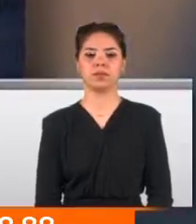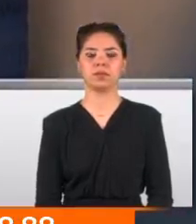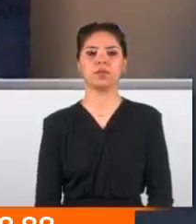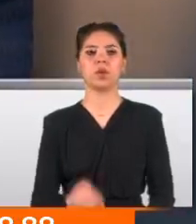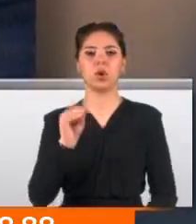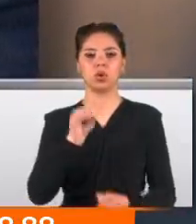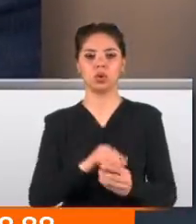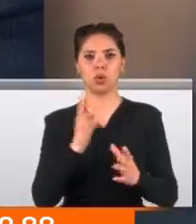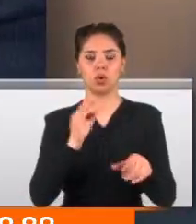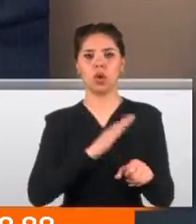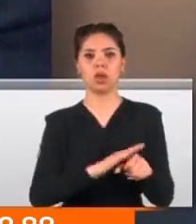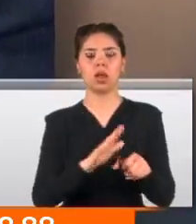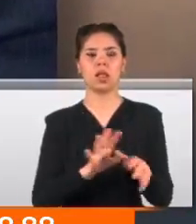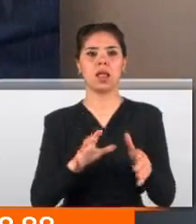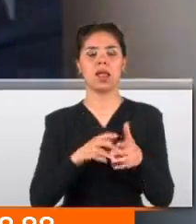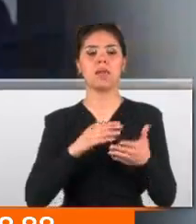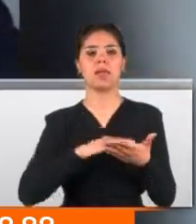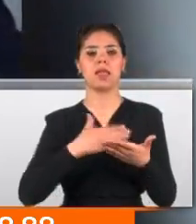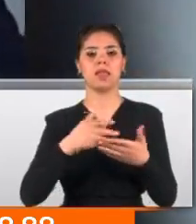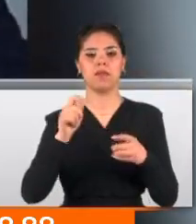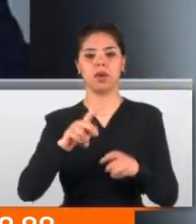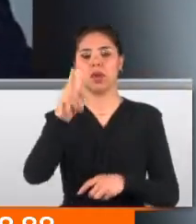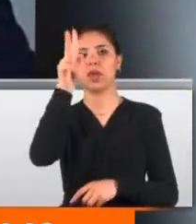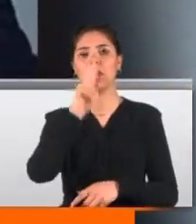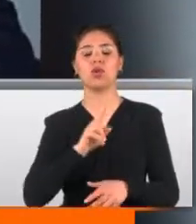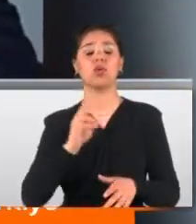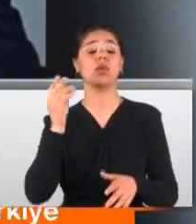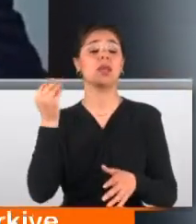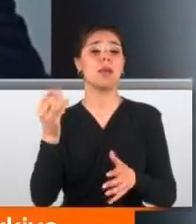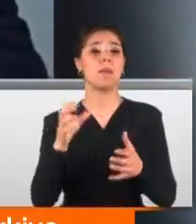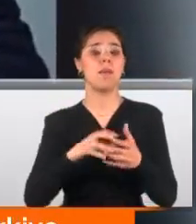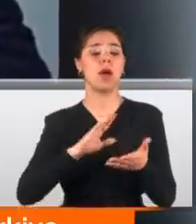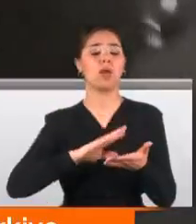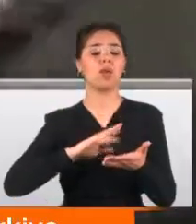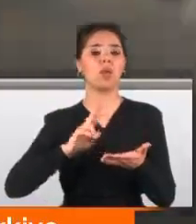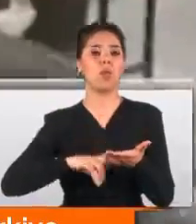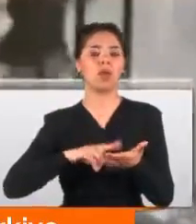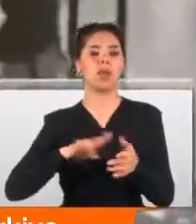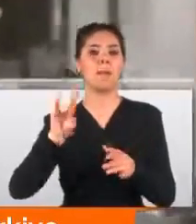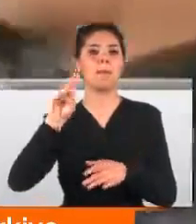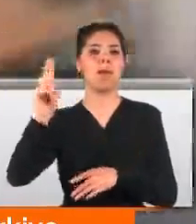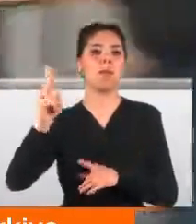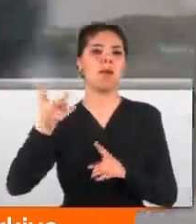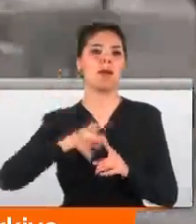olarak Kayseri Teşkilatı'ndan istifa eden 200 İYİ Partili MHP'ye katıldı.